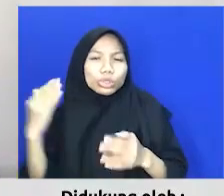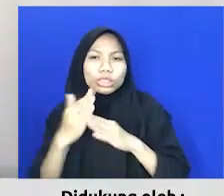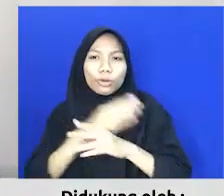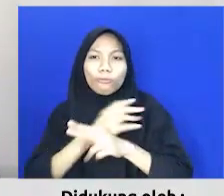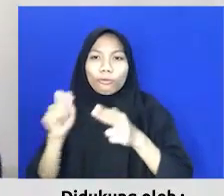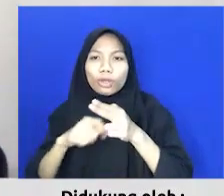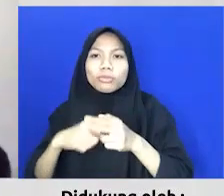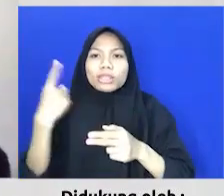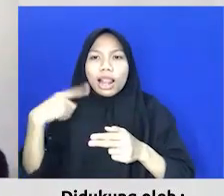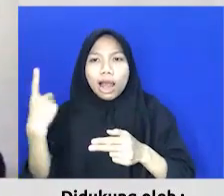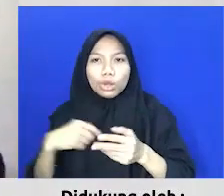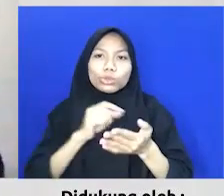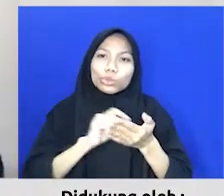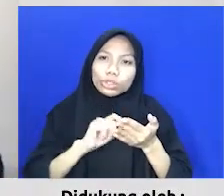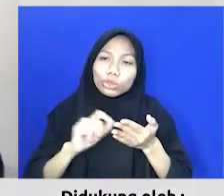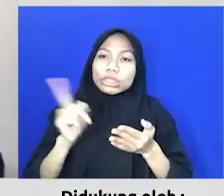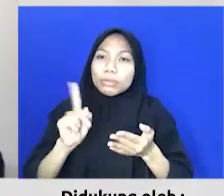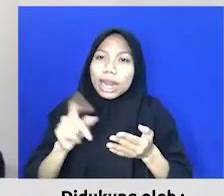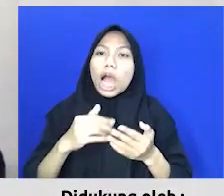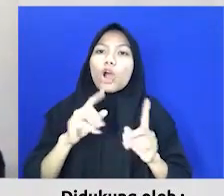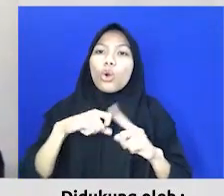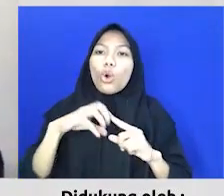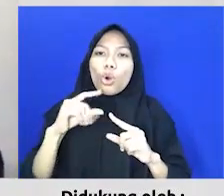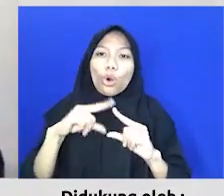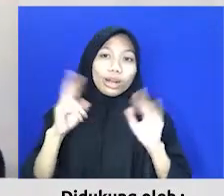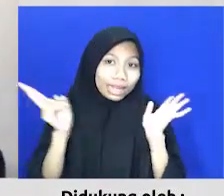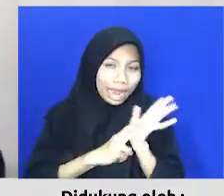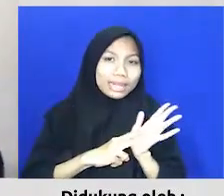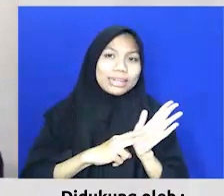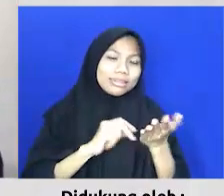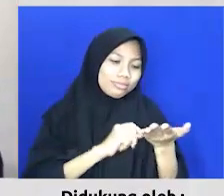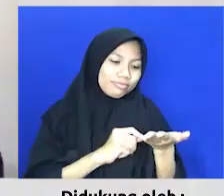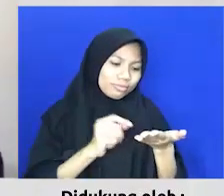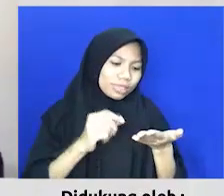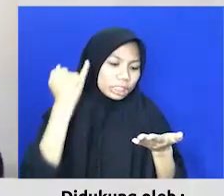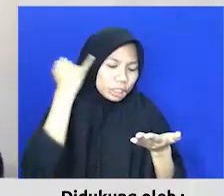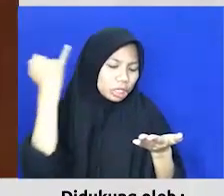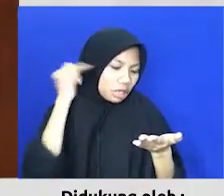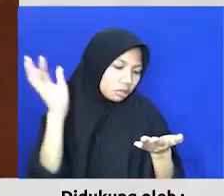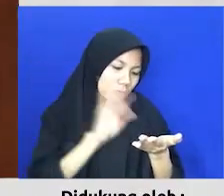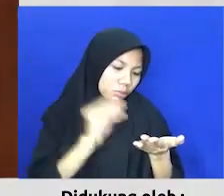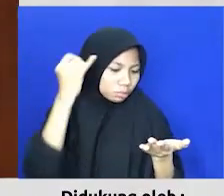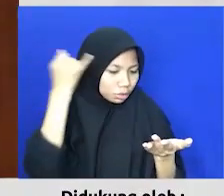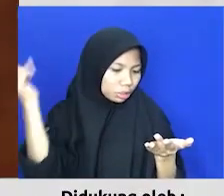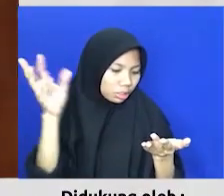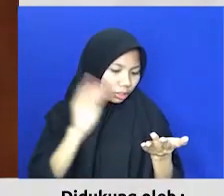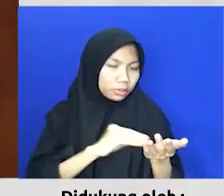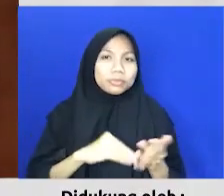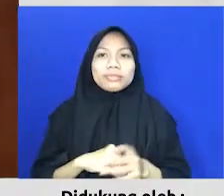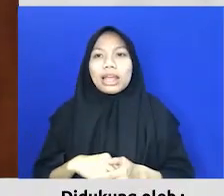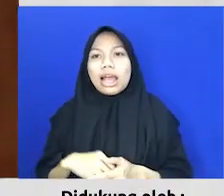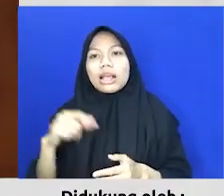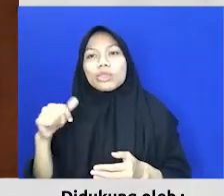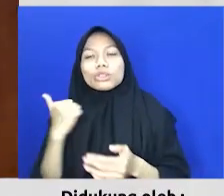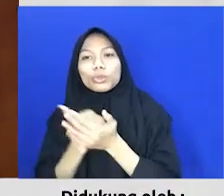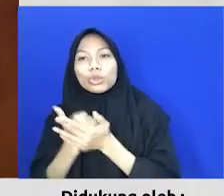ke Kairo kan ya. Allah ya, Al-Azhar. Dia selalu mencari apa sih yang salah ya kan ya.